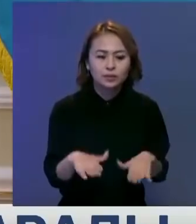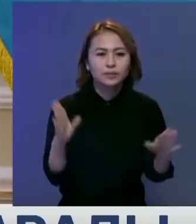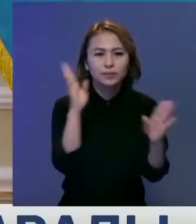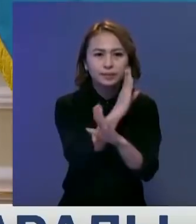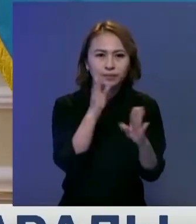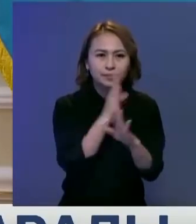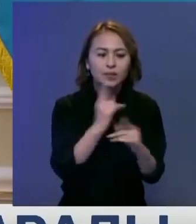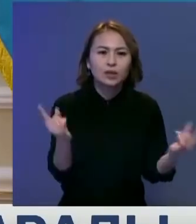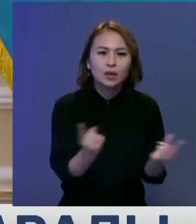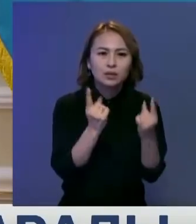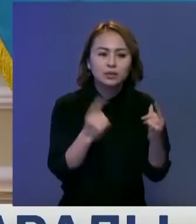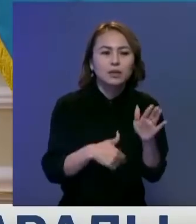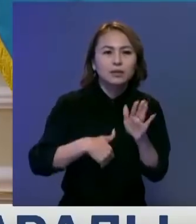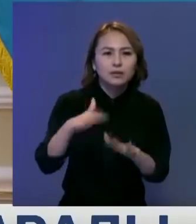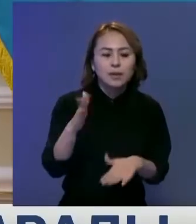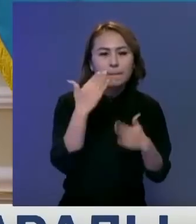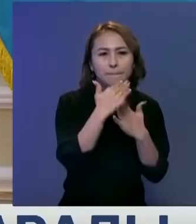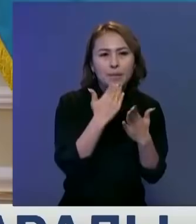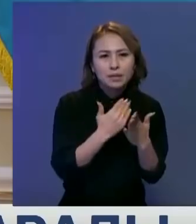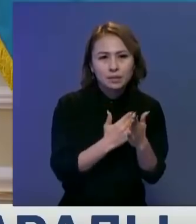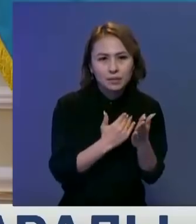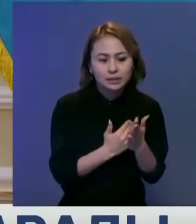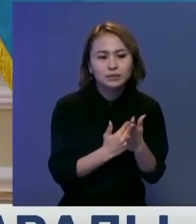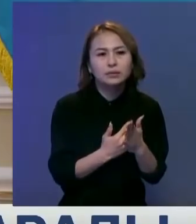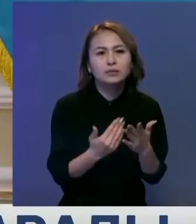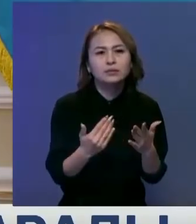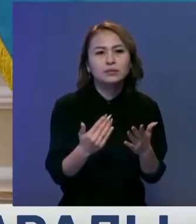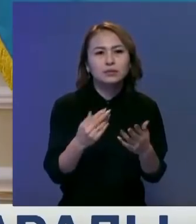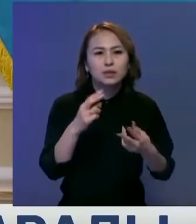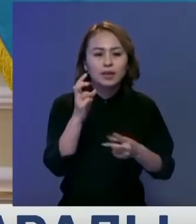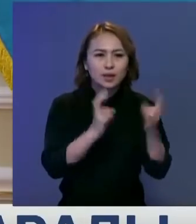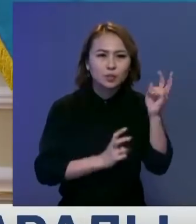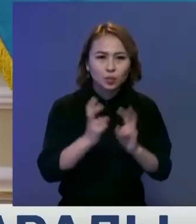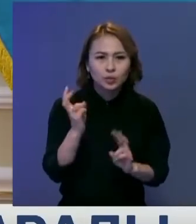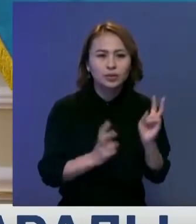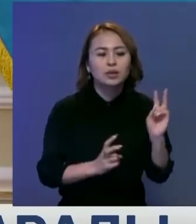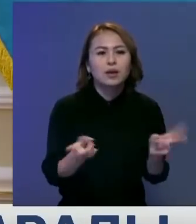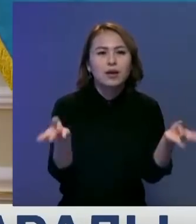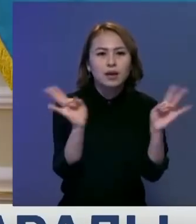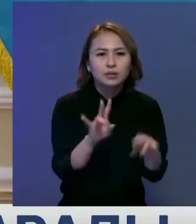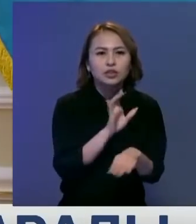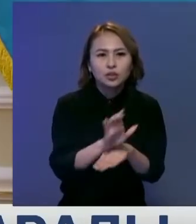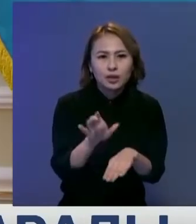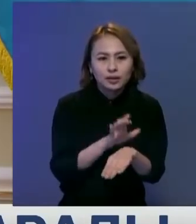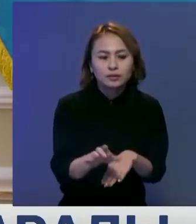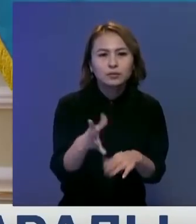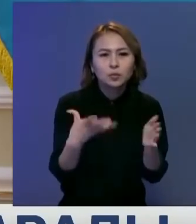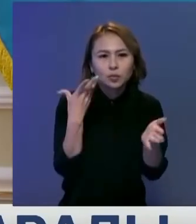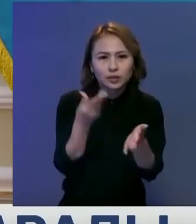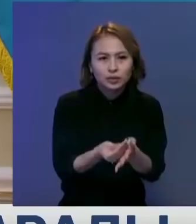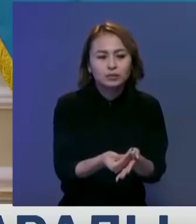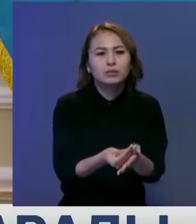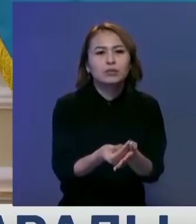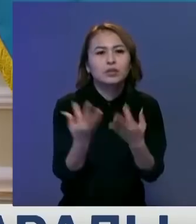темділікті артыратын бағдарламаларды қолға алыған кәсіп орындар қалдық шықарғаны үшін төлінетін